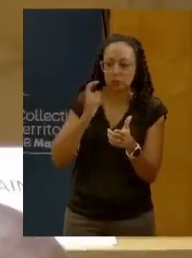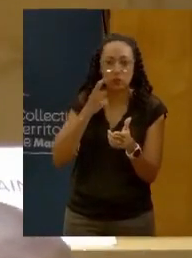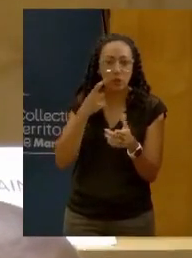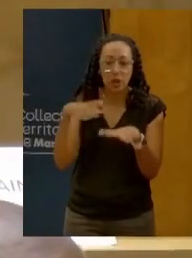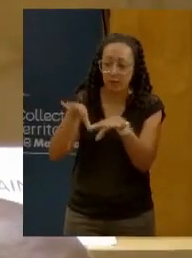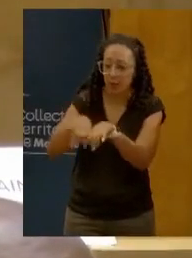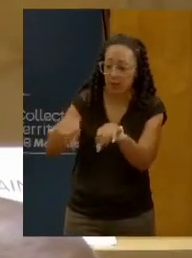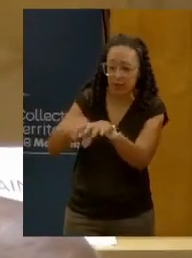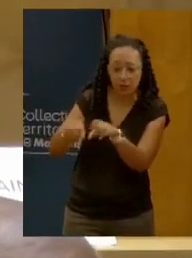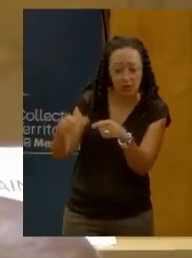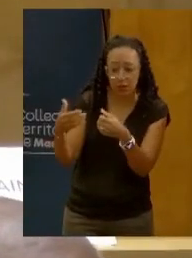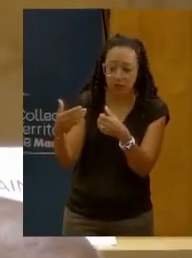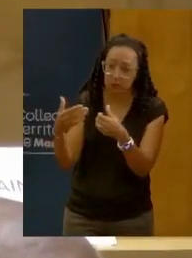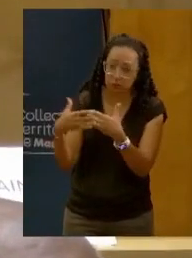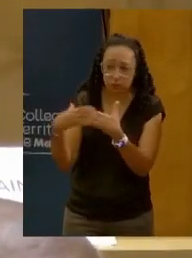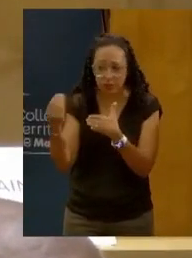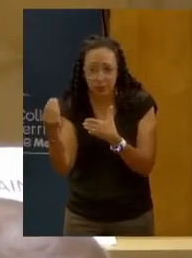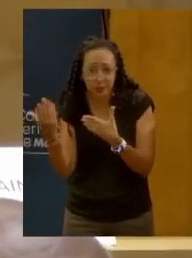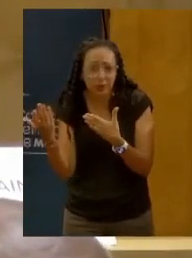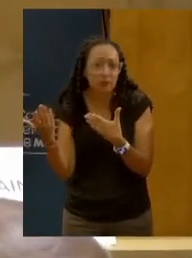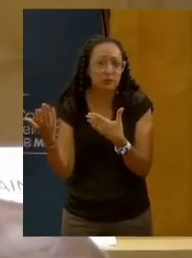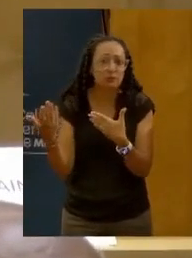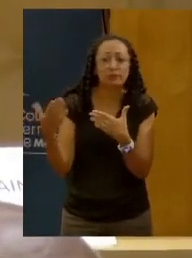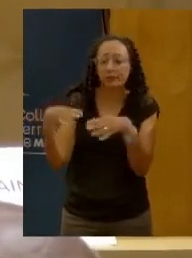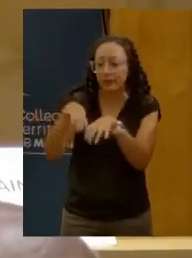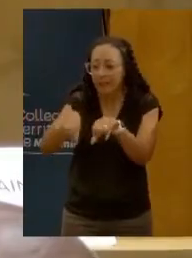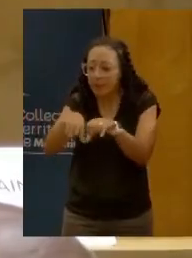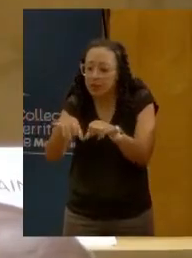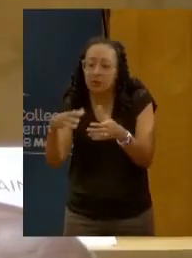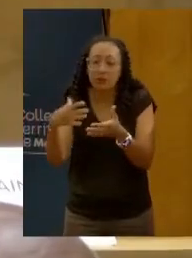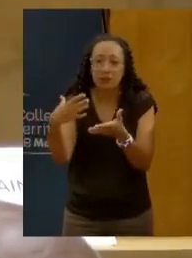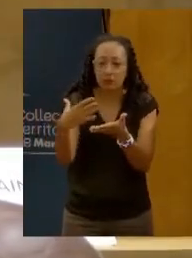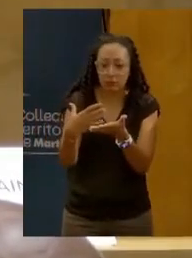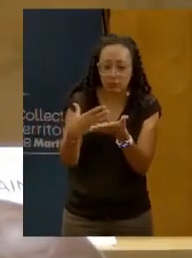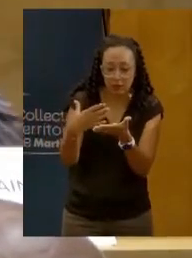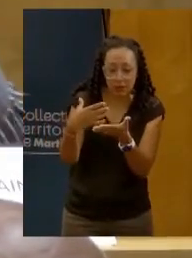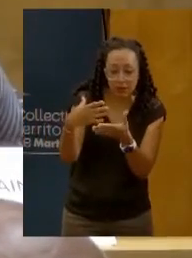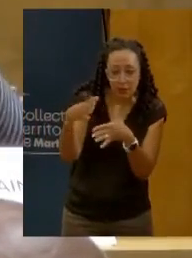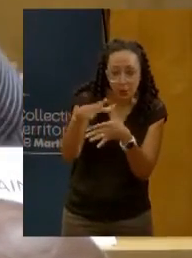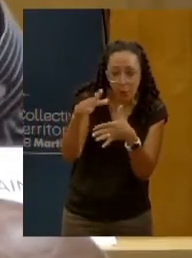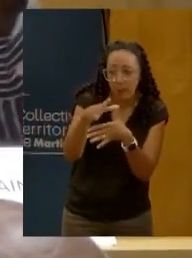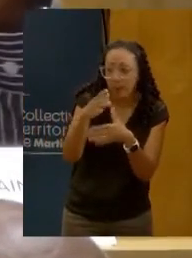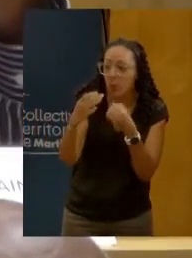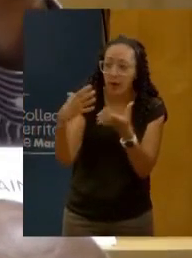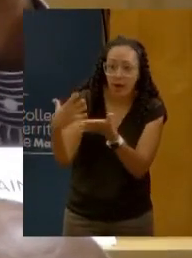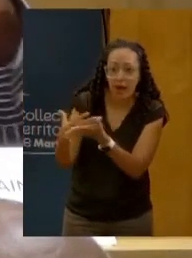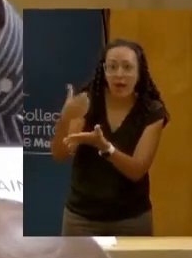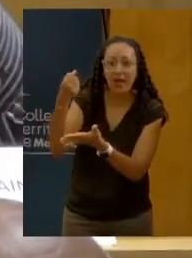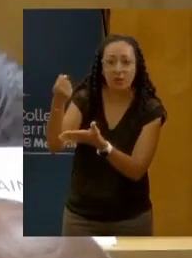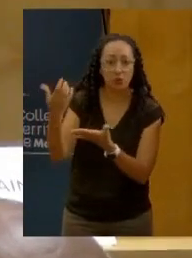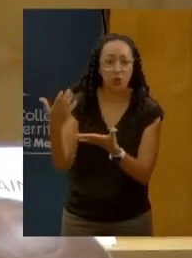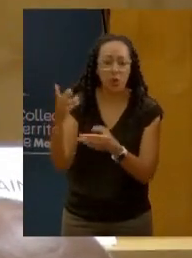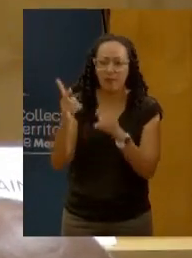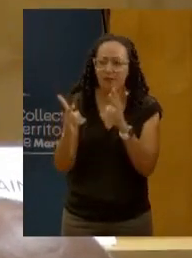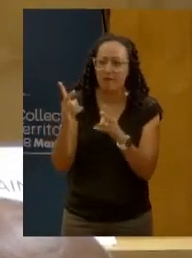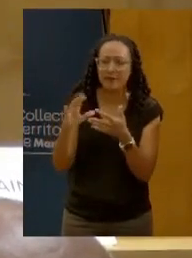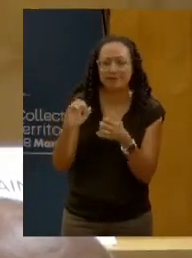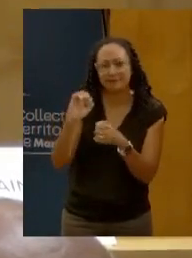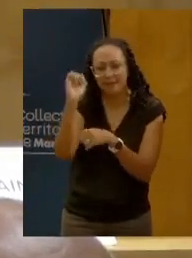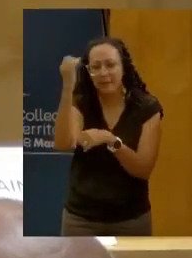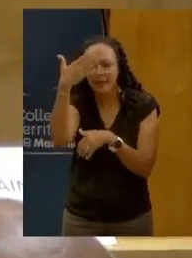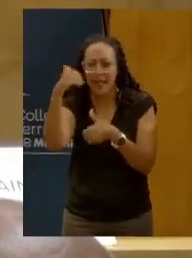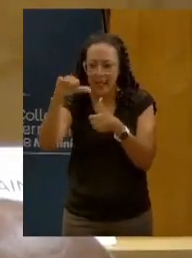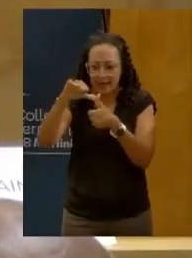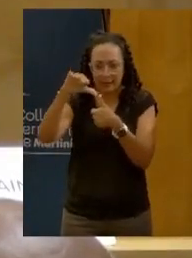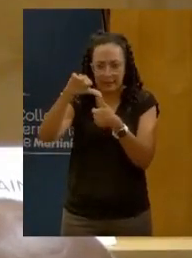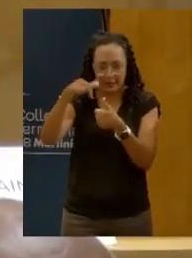soit en Guadeloupe au plus près, soit de la Réunion, et même, on me dit même, d'Amérique latine.